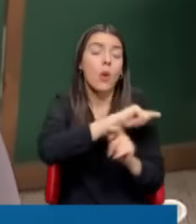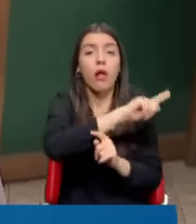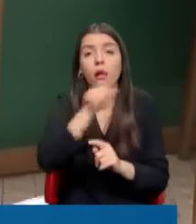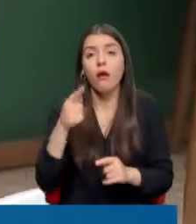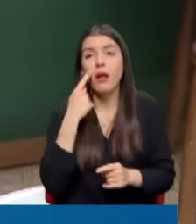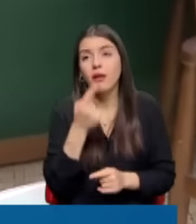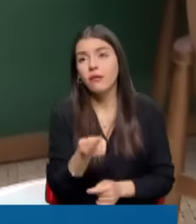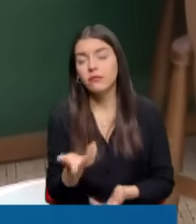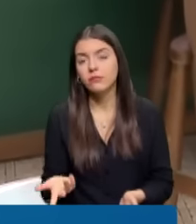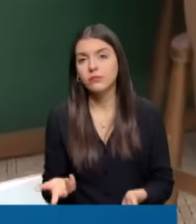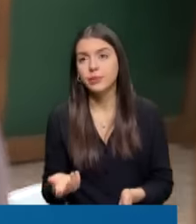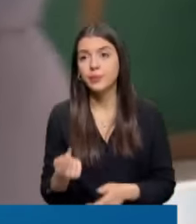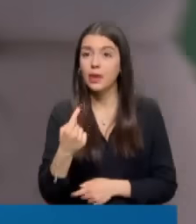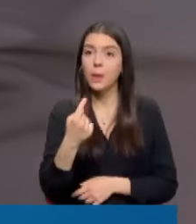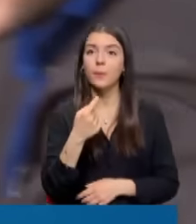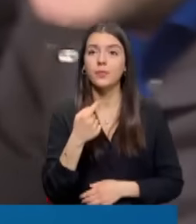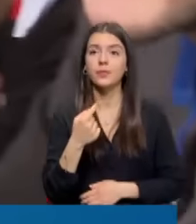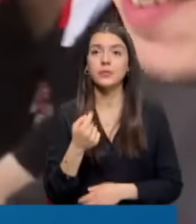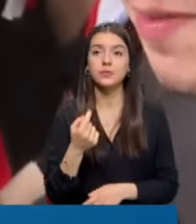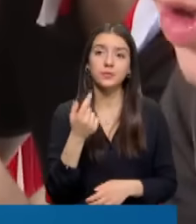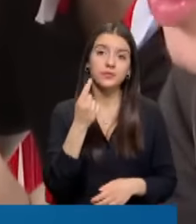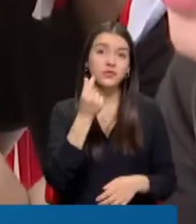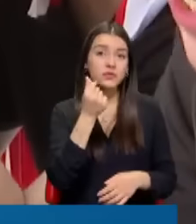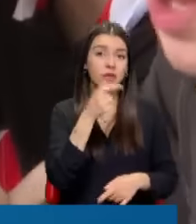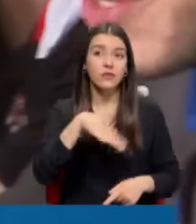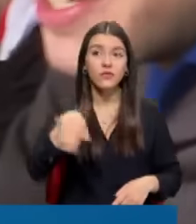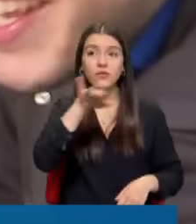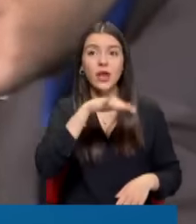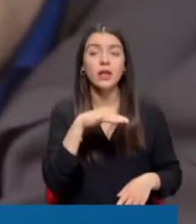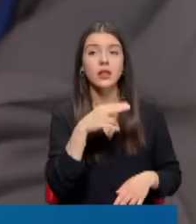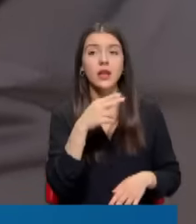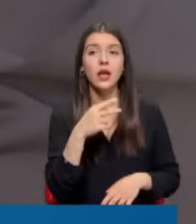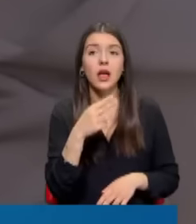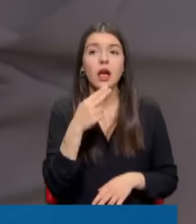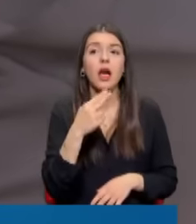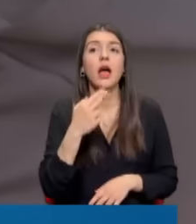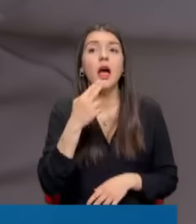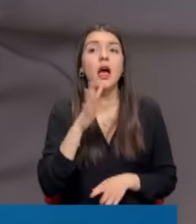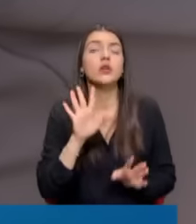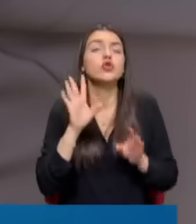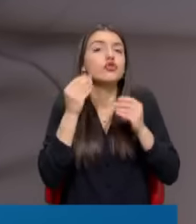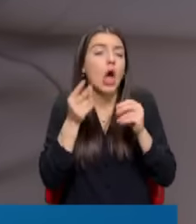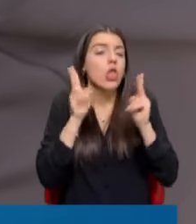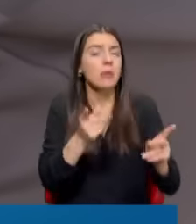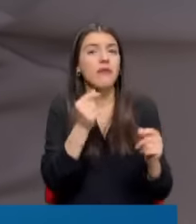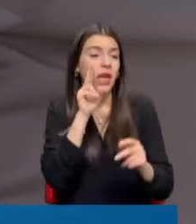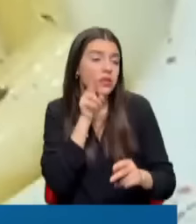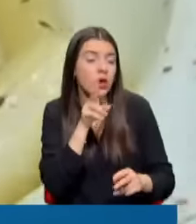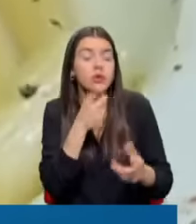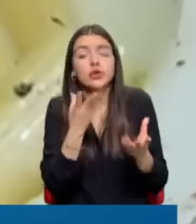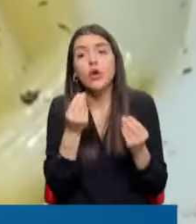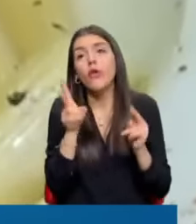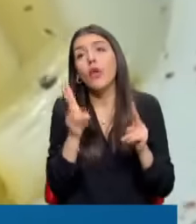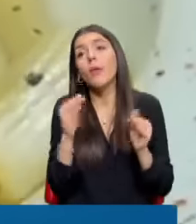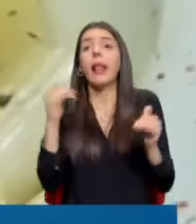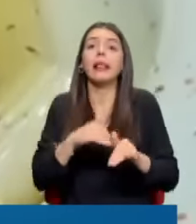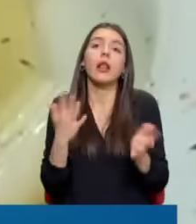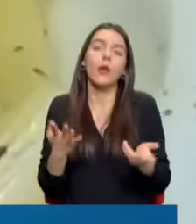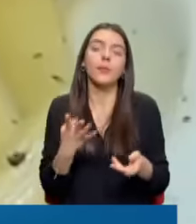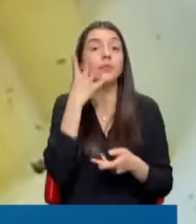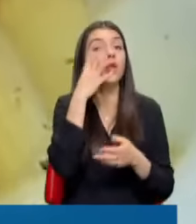sonuç olarak makarnaya... Biz fiyatları... Evet. Kötü olan şey de bu aslında. Çok normal geliyor bu fiyatlar bize. 4 kişinin